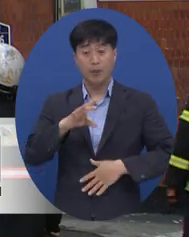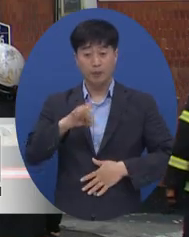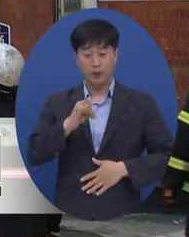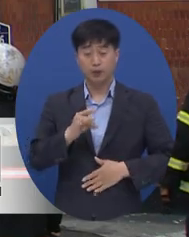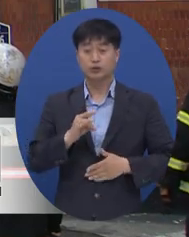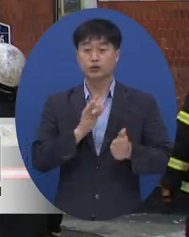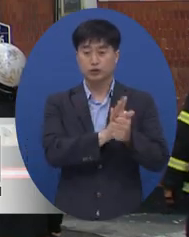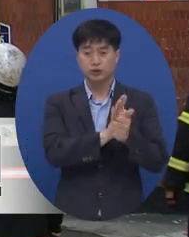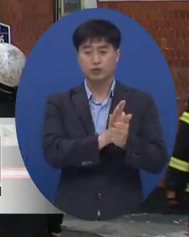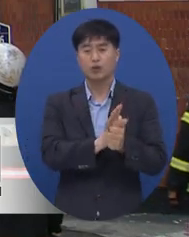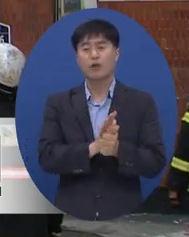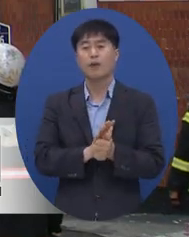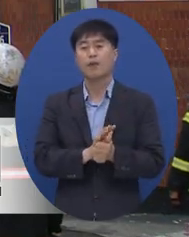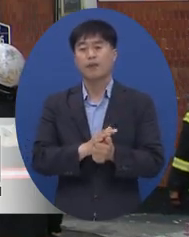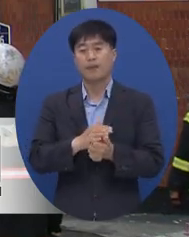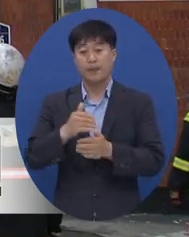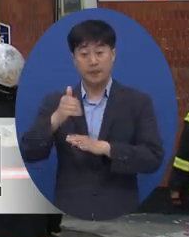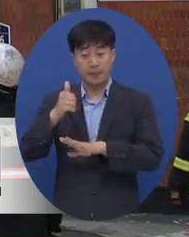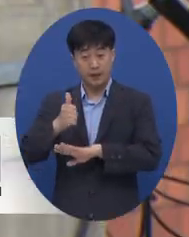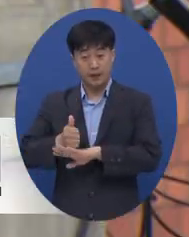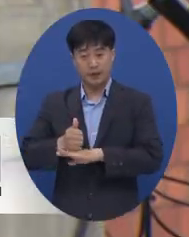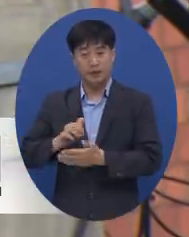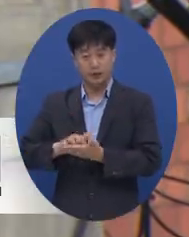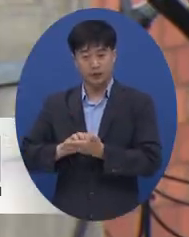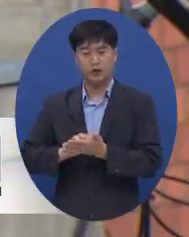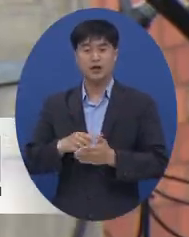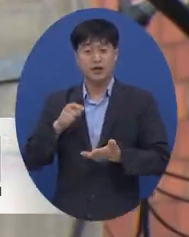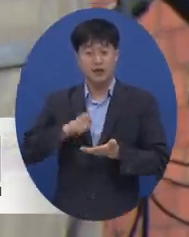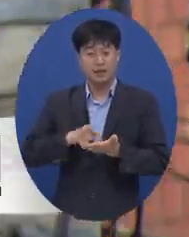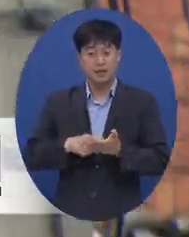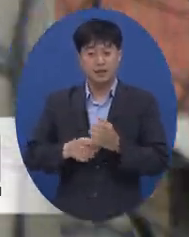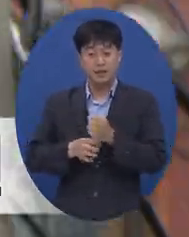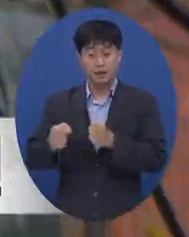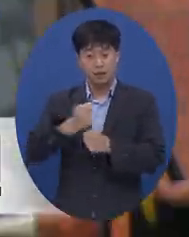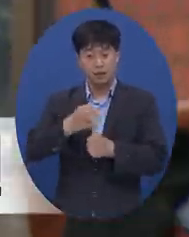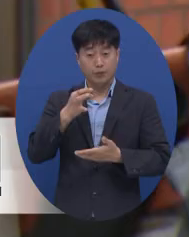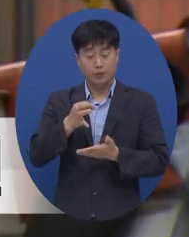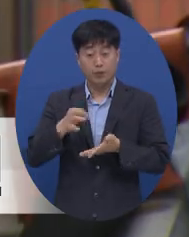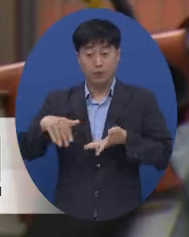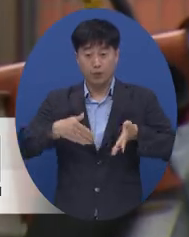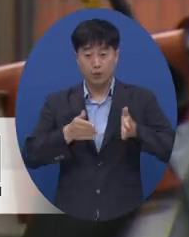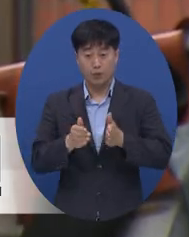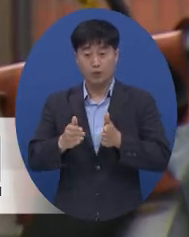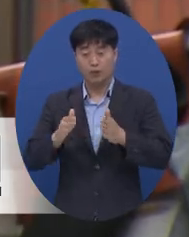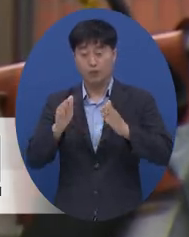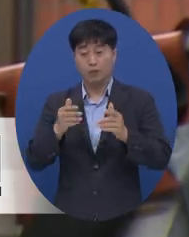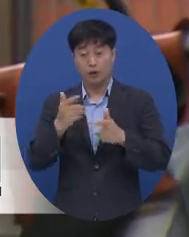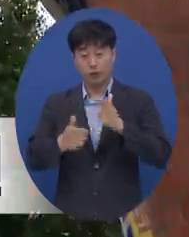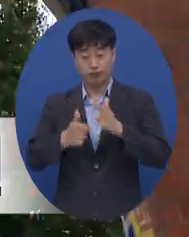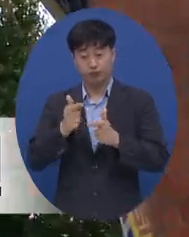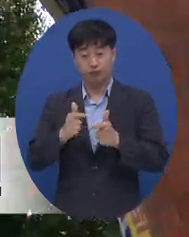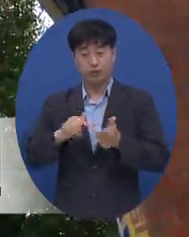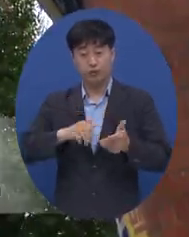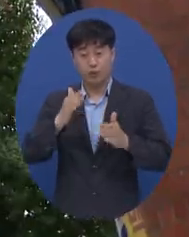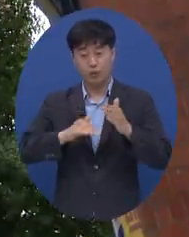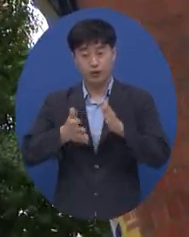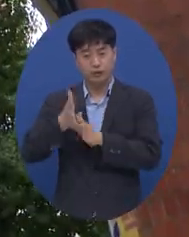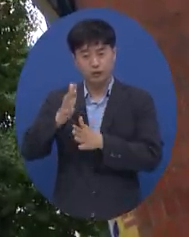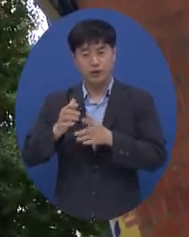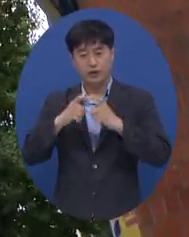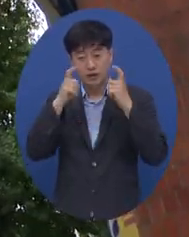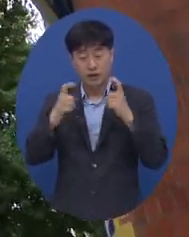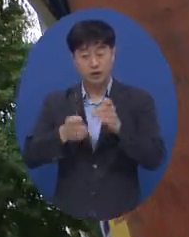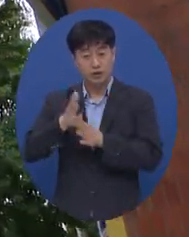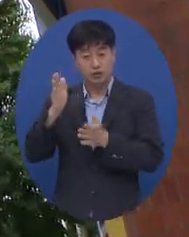방식으로 진행됩니다 응급 복구 비는 도로나 가로수 등 공공시설과 더불어 시 군의 접수된 개인 시설을